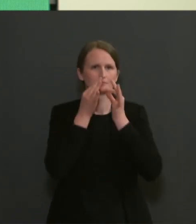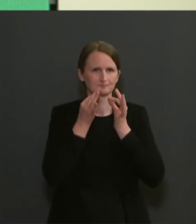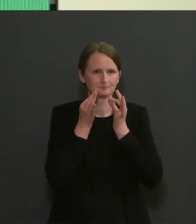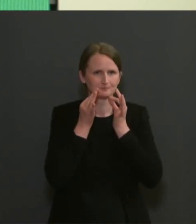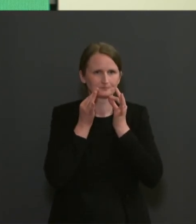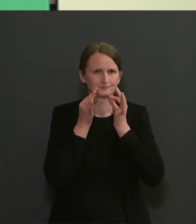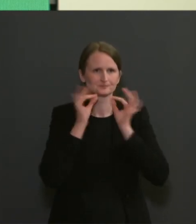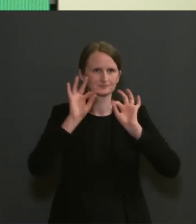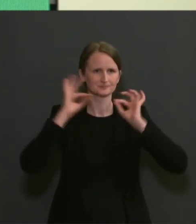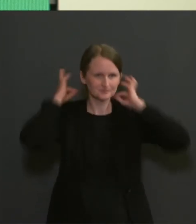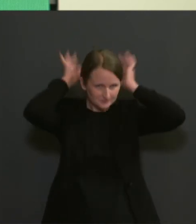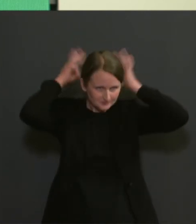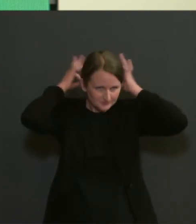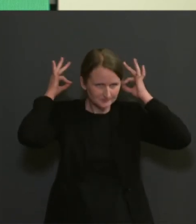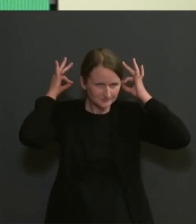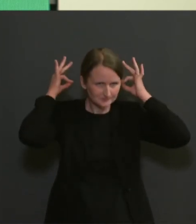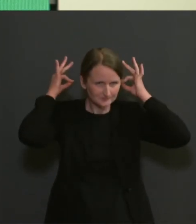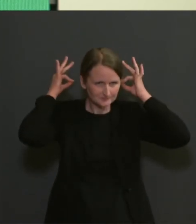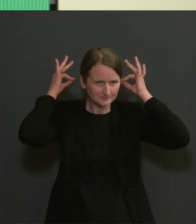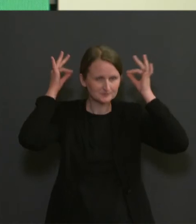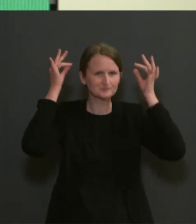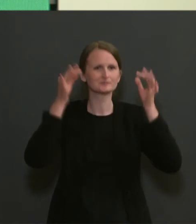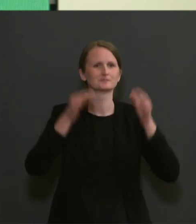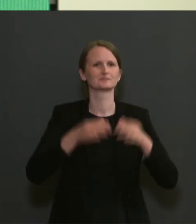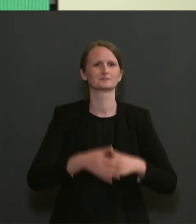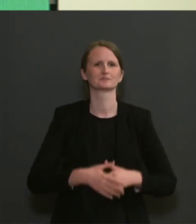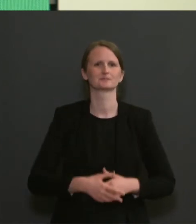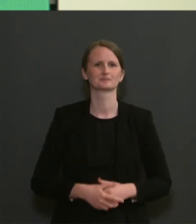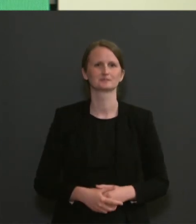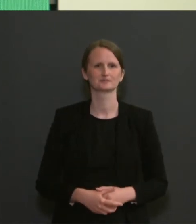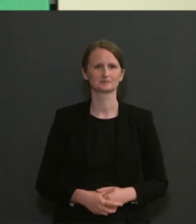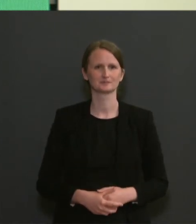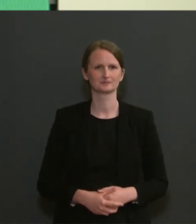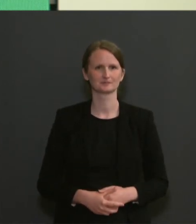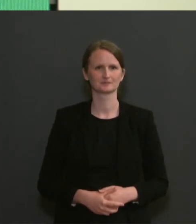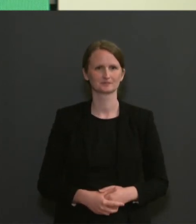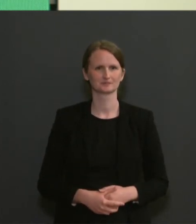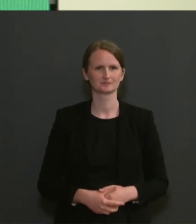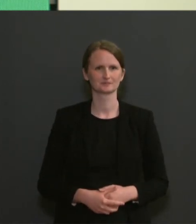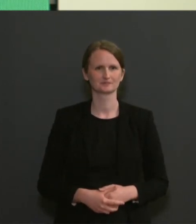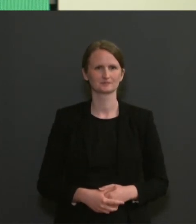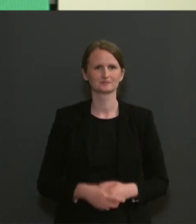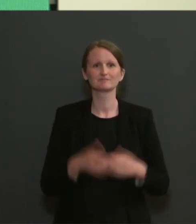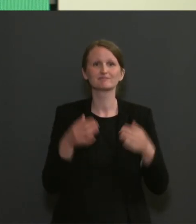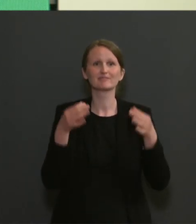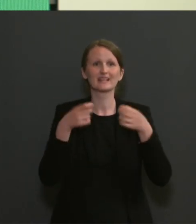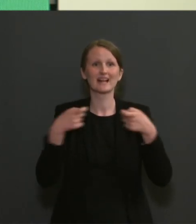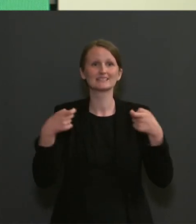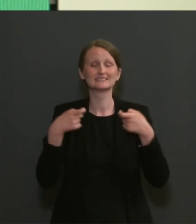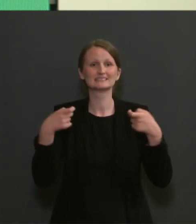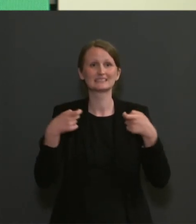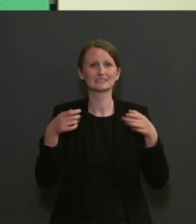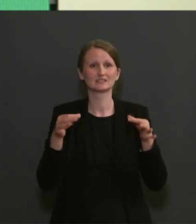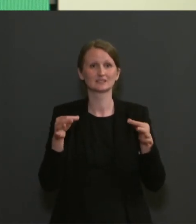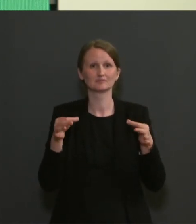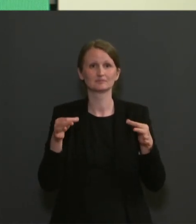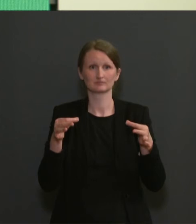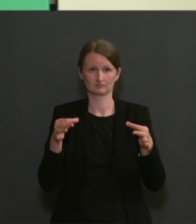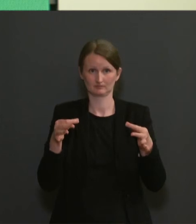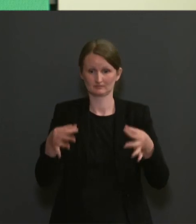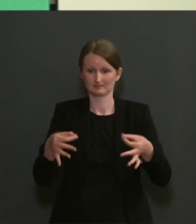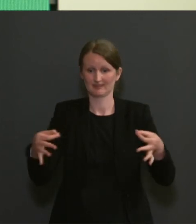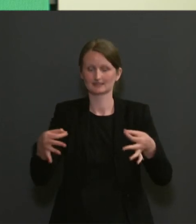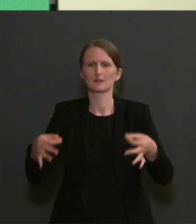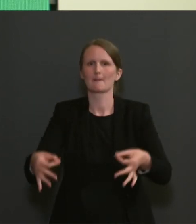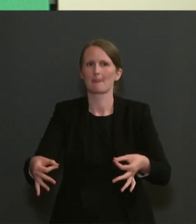de fixer les rubans du bas. Si le masque est avec des élastiques, vous allez prendre le masque par les élastiques et